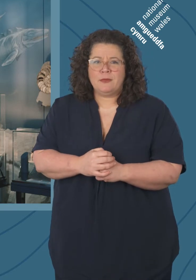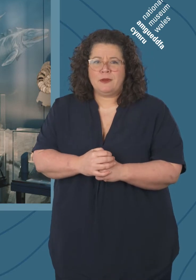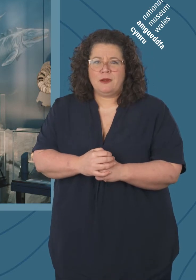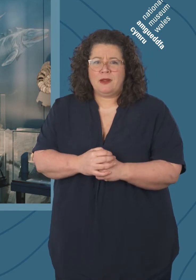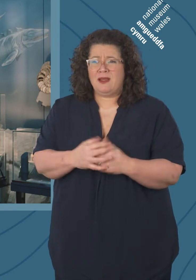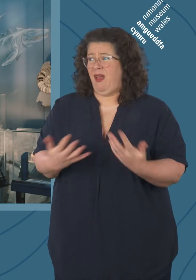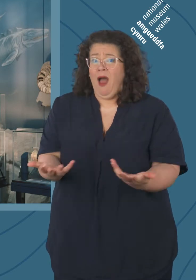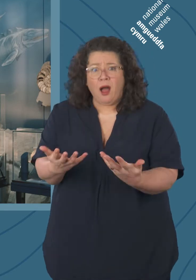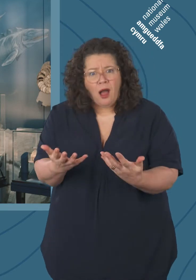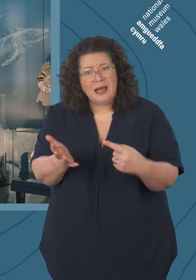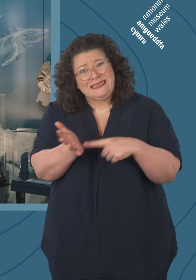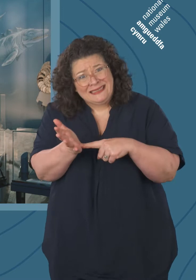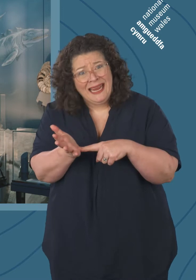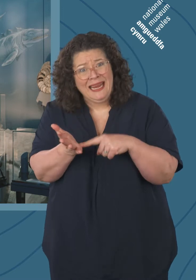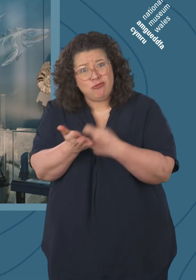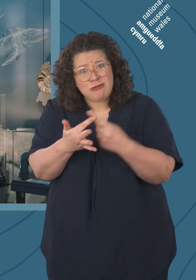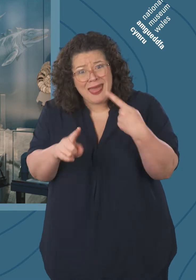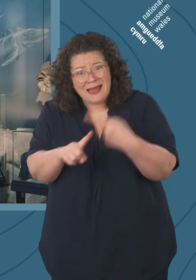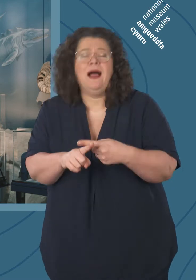Sarkaswcus? Na.